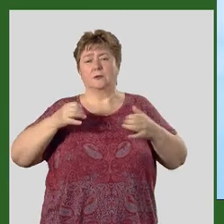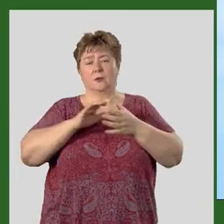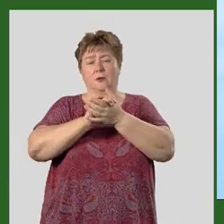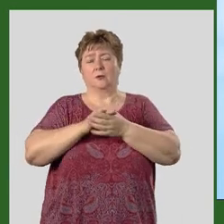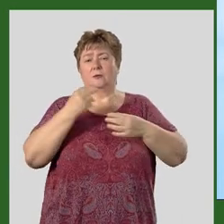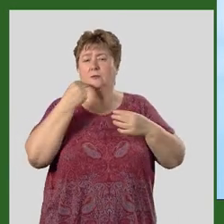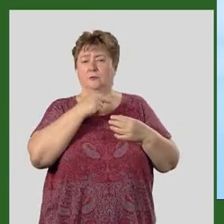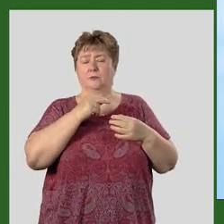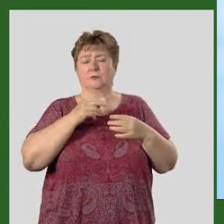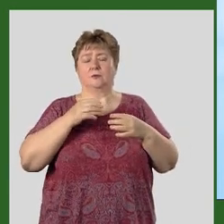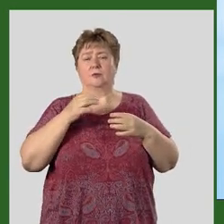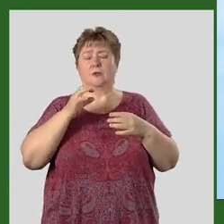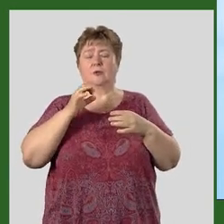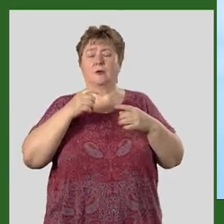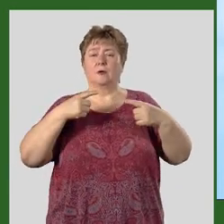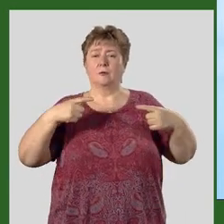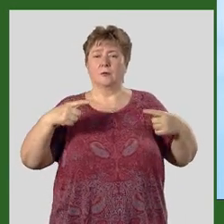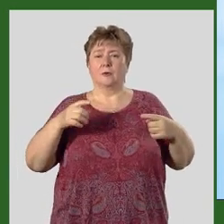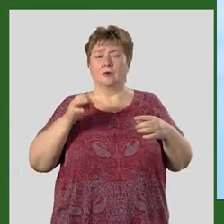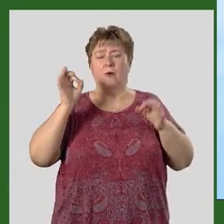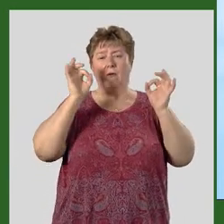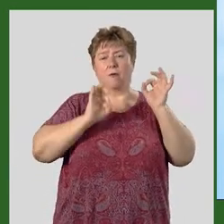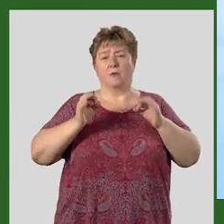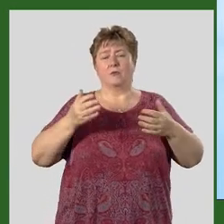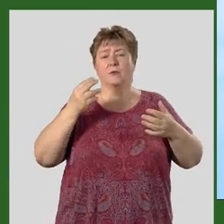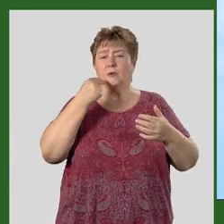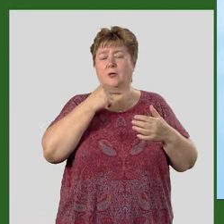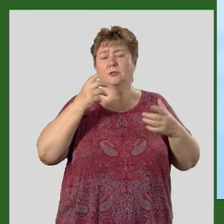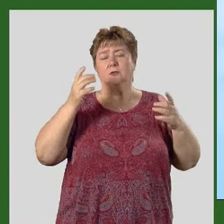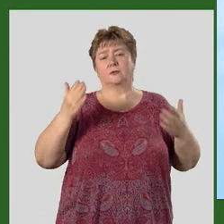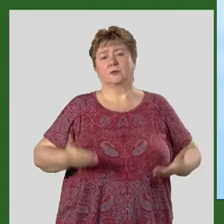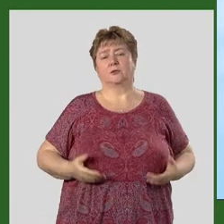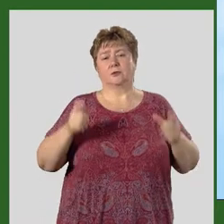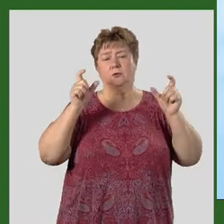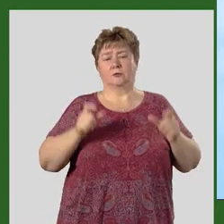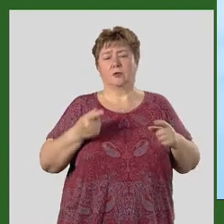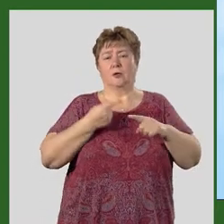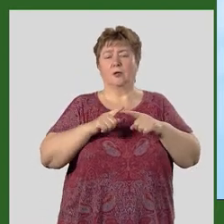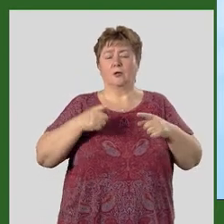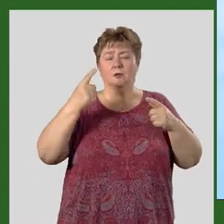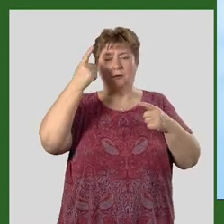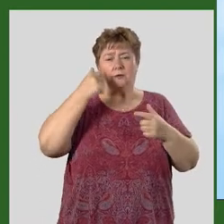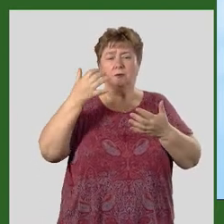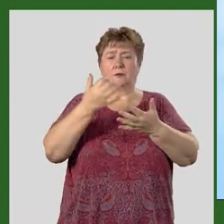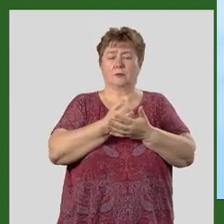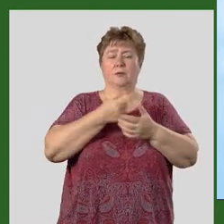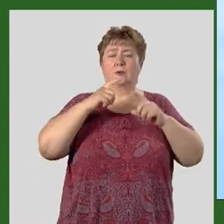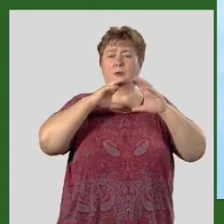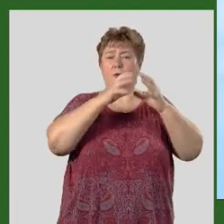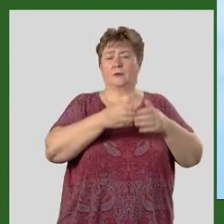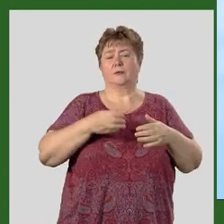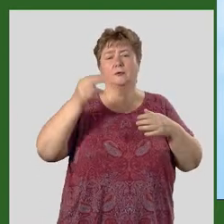о свойствах и особенностях образа и качества жизни людей. Эти знания добываются